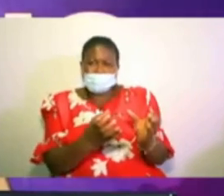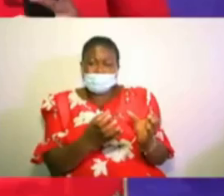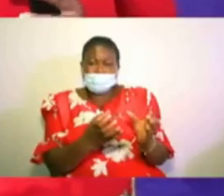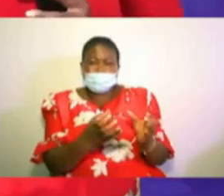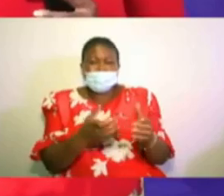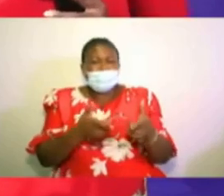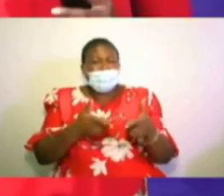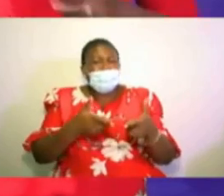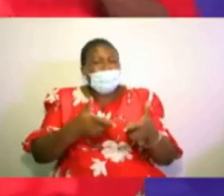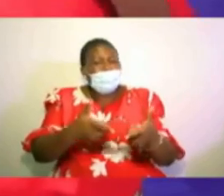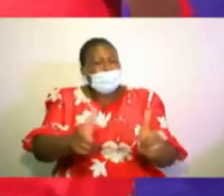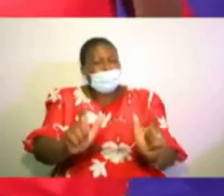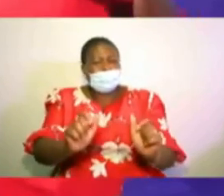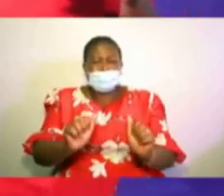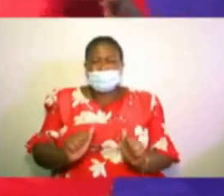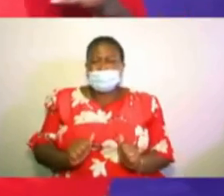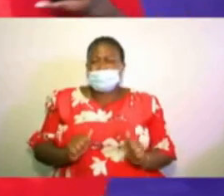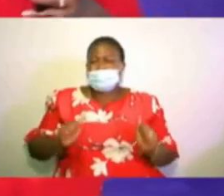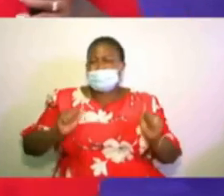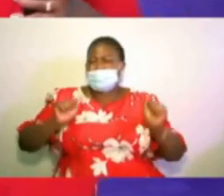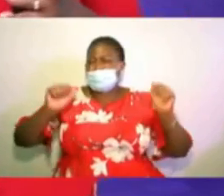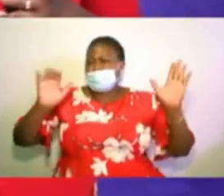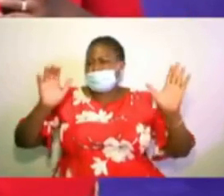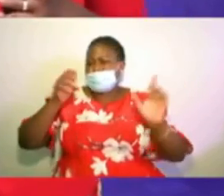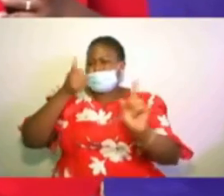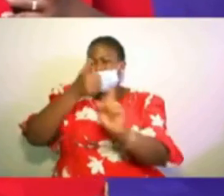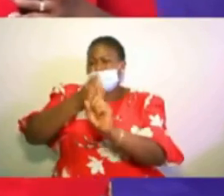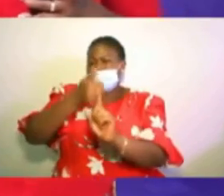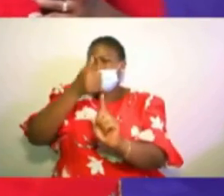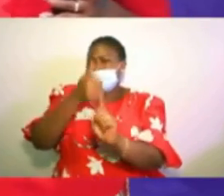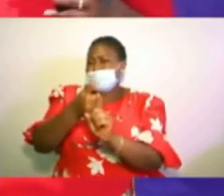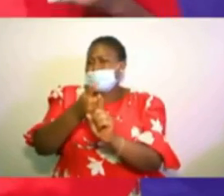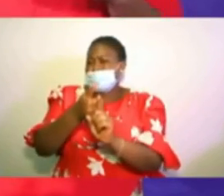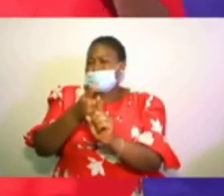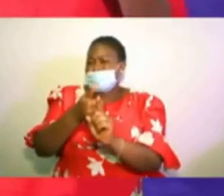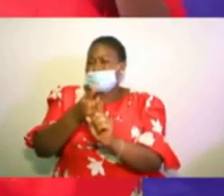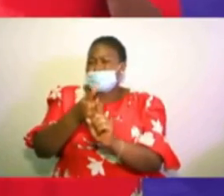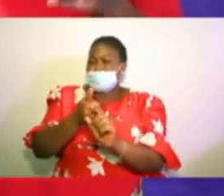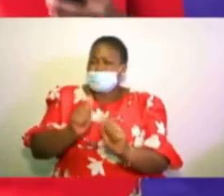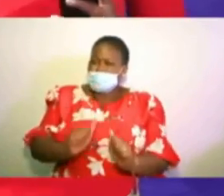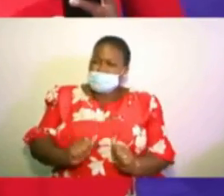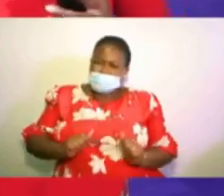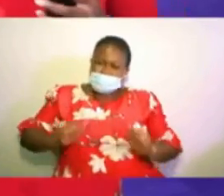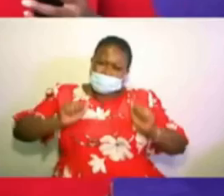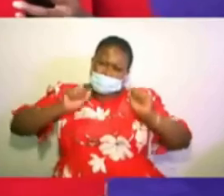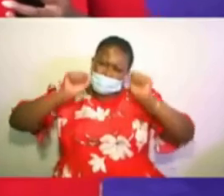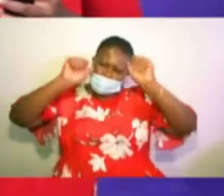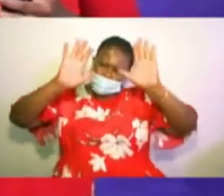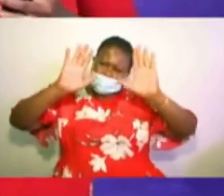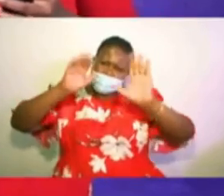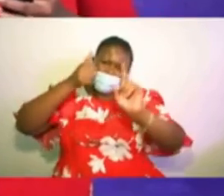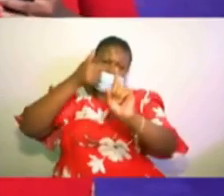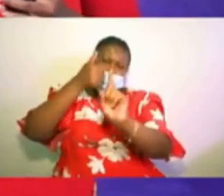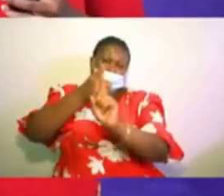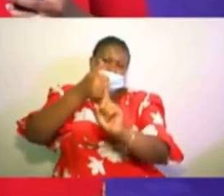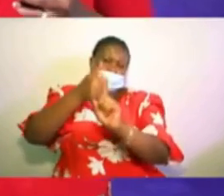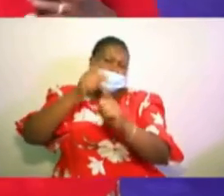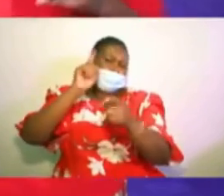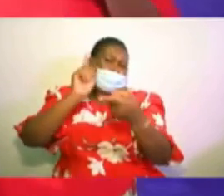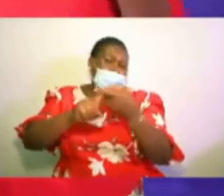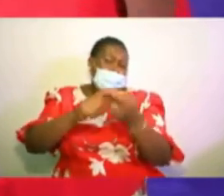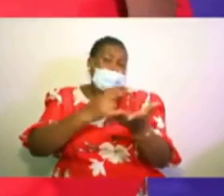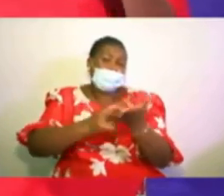us avail ourselves. Permettons-nous. Let us give ourselves to the Holy Spirit. Donnons-nous au Saint-Esprit. Let's give him